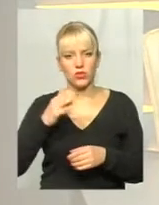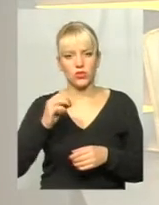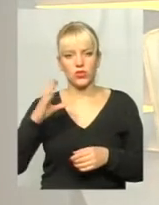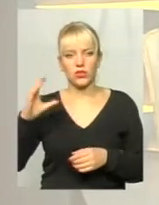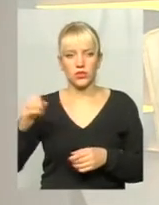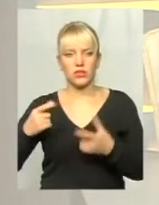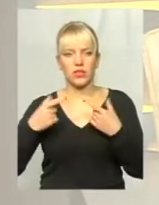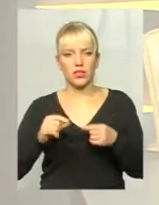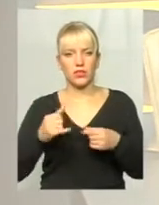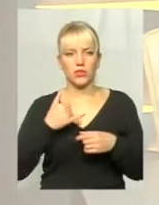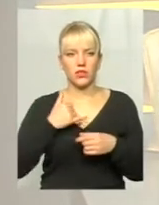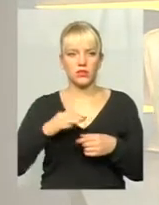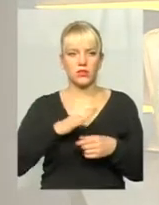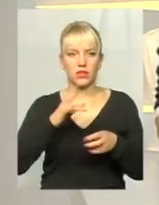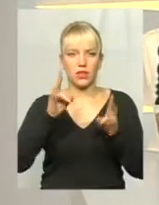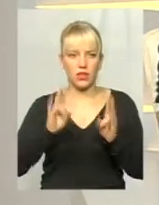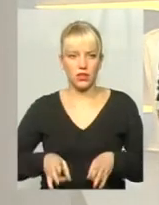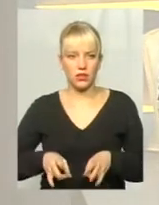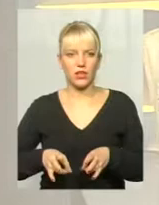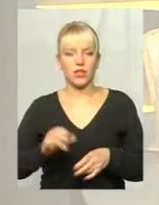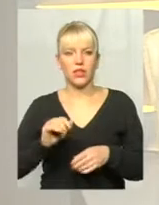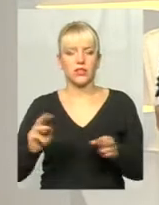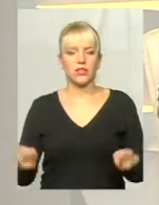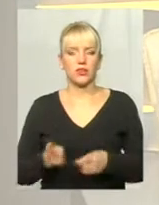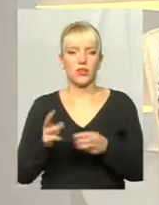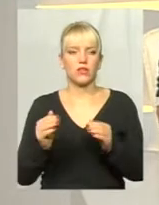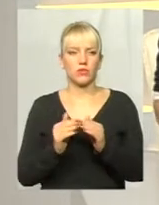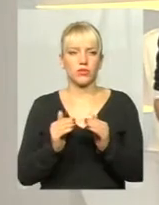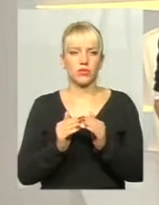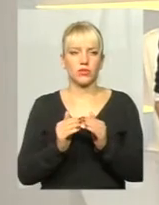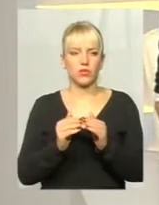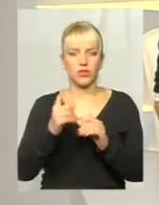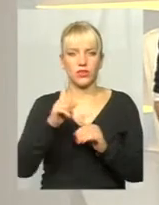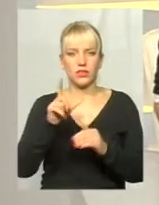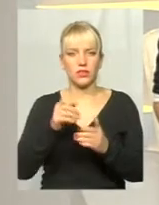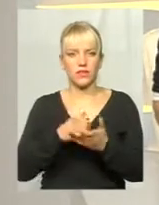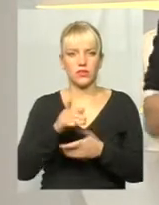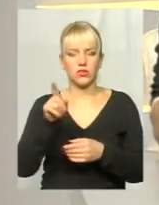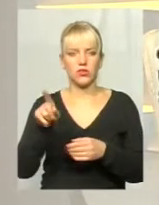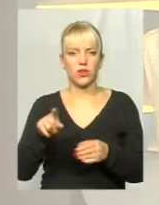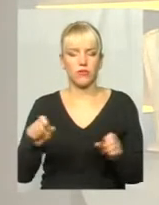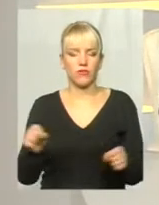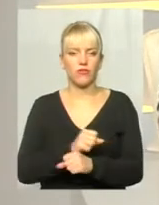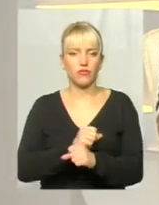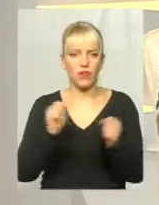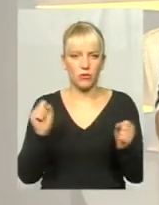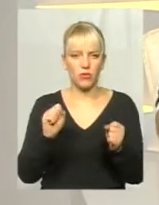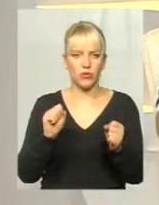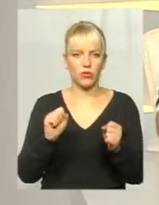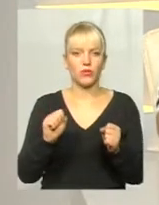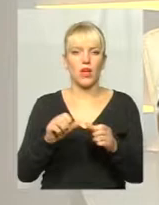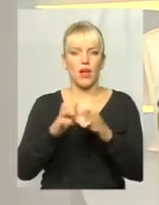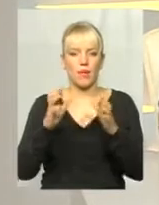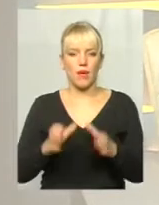де у нас сталася трагедія, згорів будинок, теж одна з версій, що там вибухнув ще й до всього балон